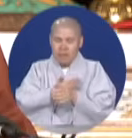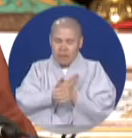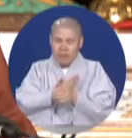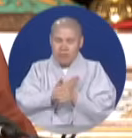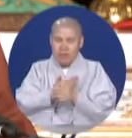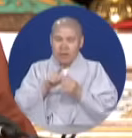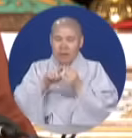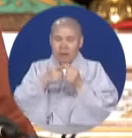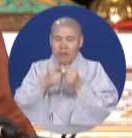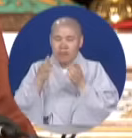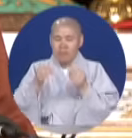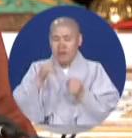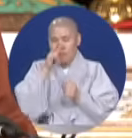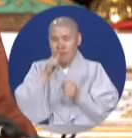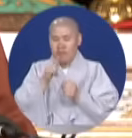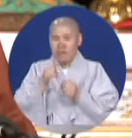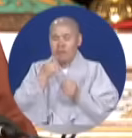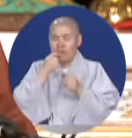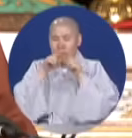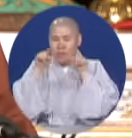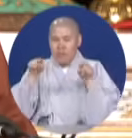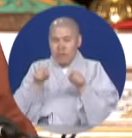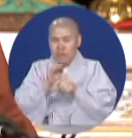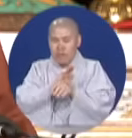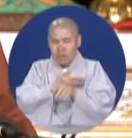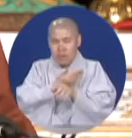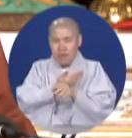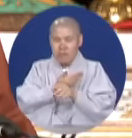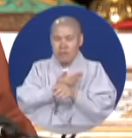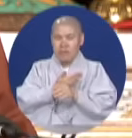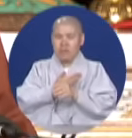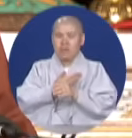많고 종이 선택도 전혀 잘못했고